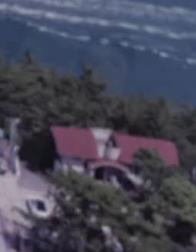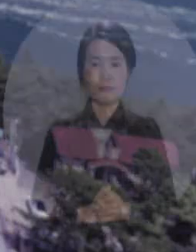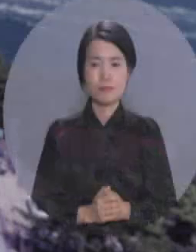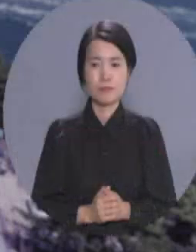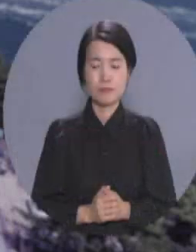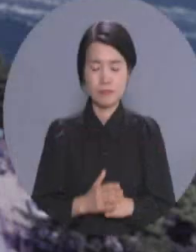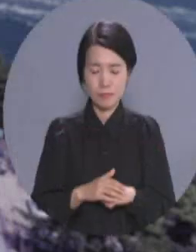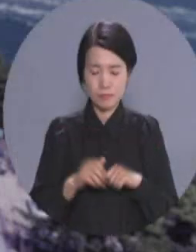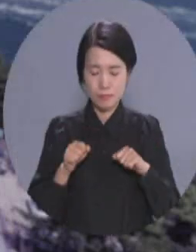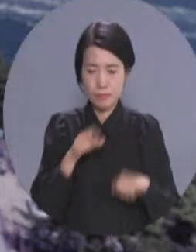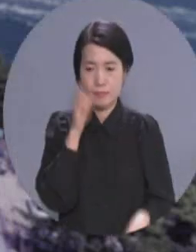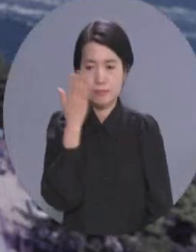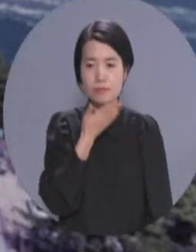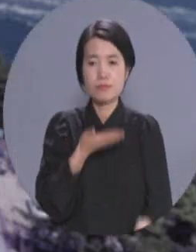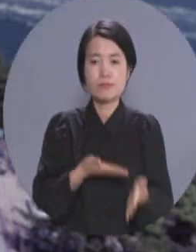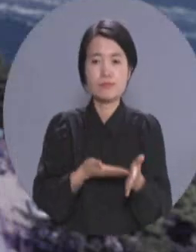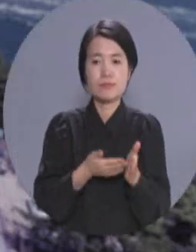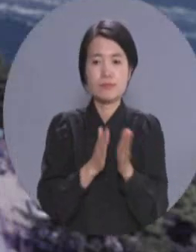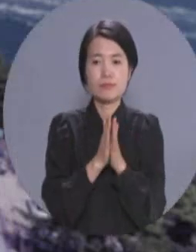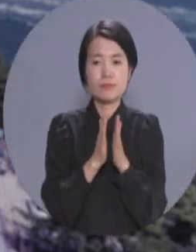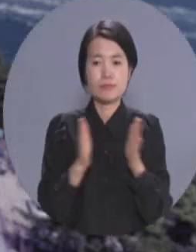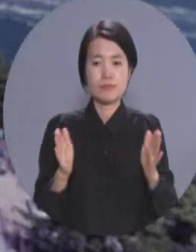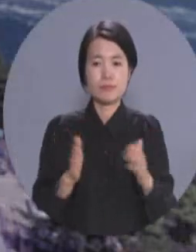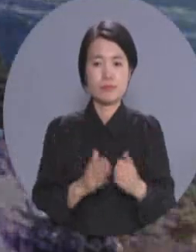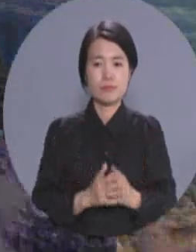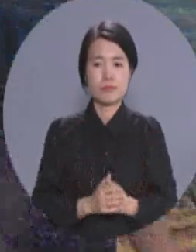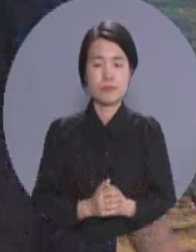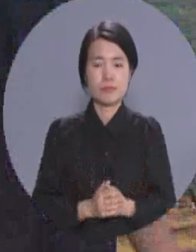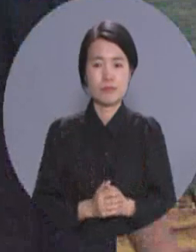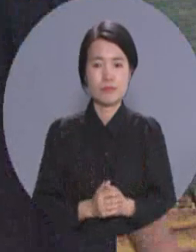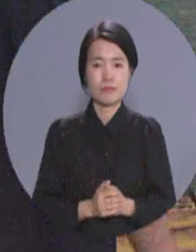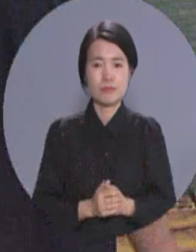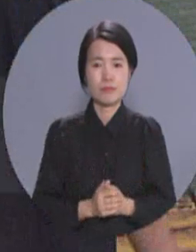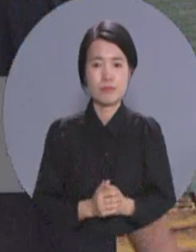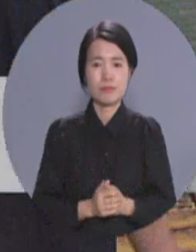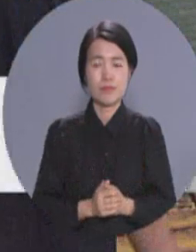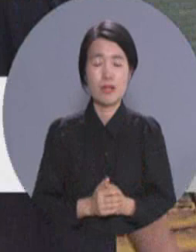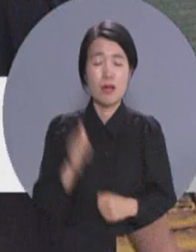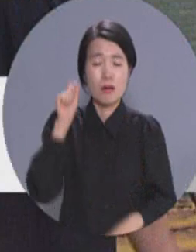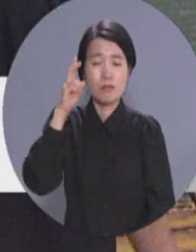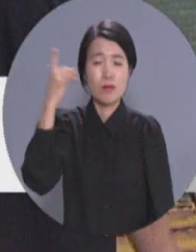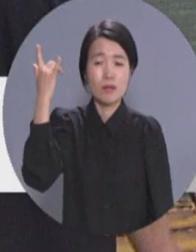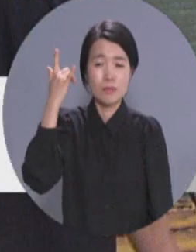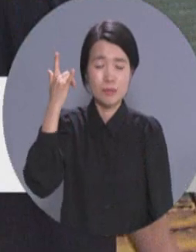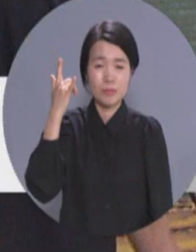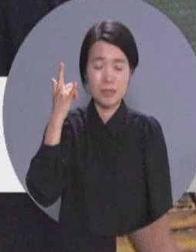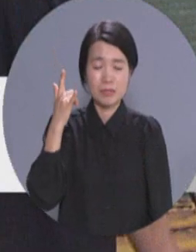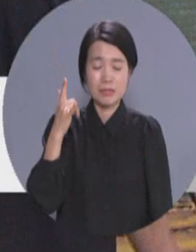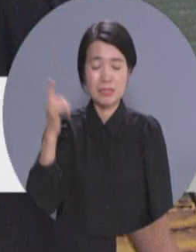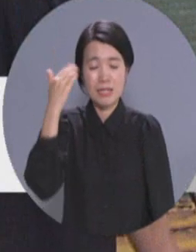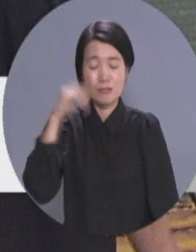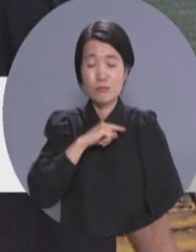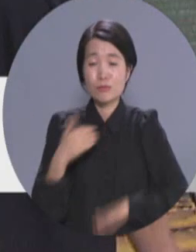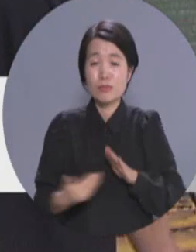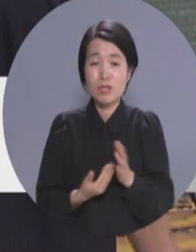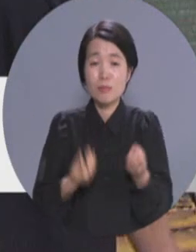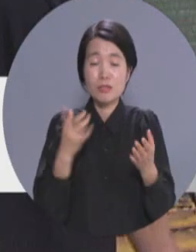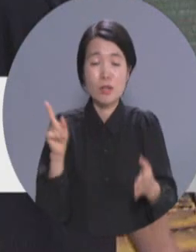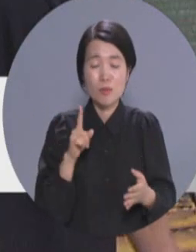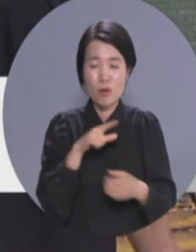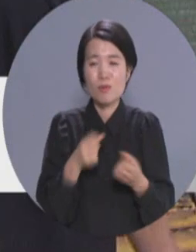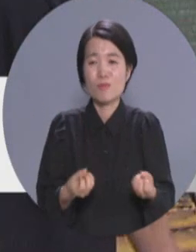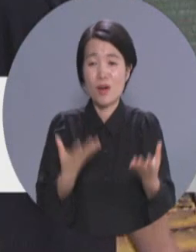여러분 안녕하십니까 여수 MBC 뉴스데스크입니다 맑은 날씨가 이어졌던 민족 대명절 추석 어떻게